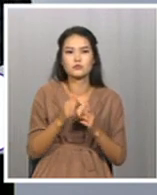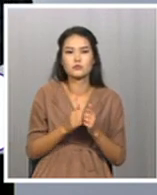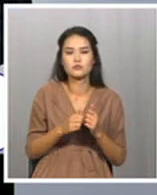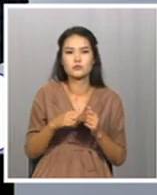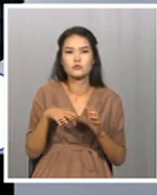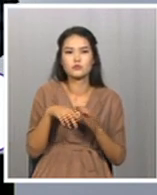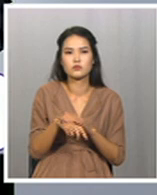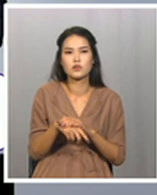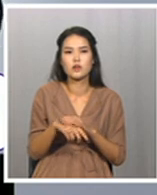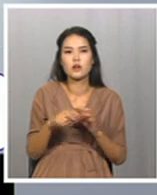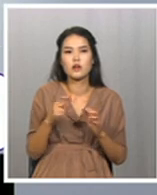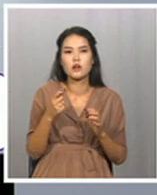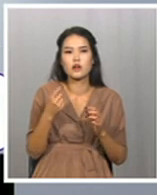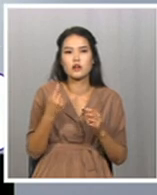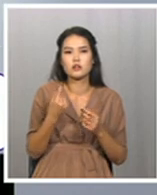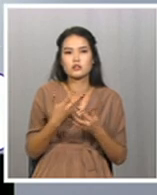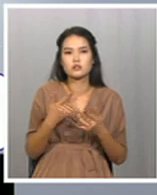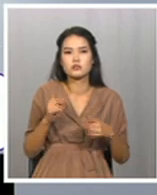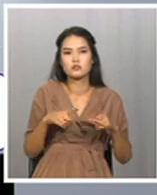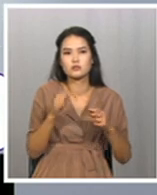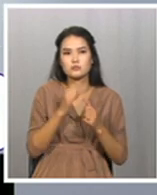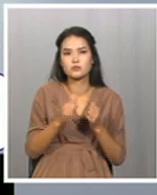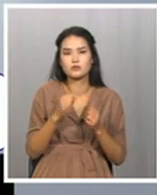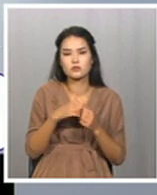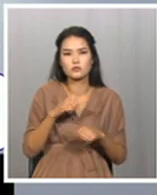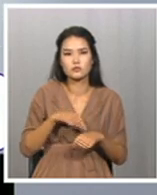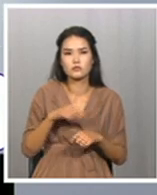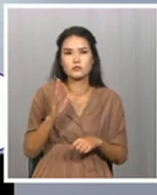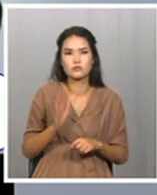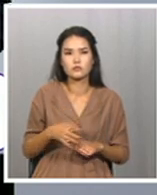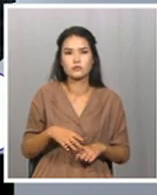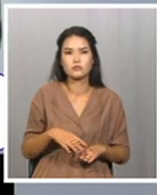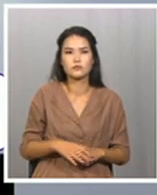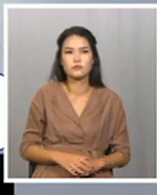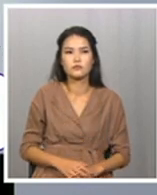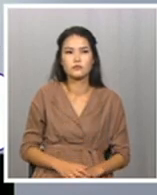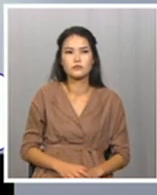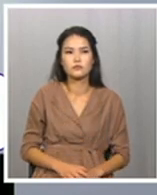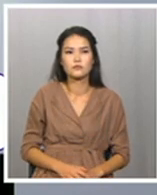көлемі біршама орта деңгейде немесе төмен деңгейде деп айтуға болады.